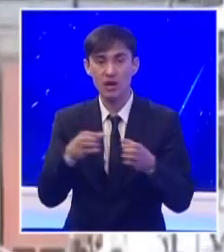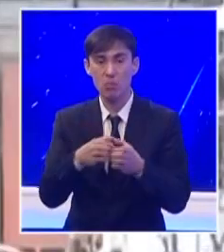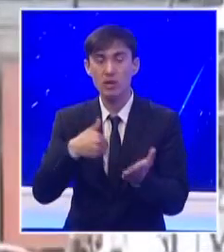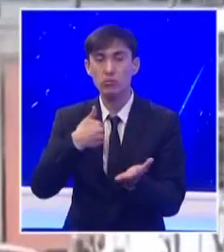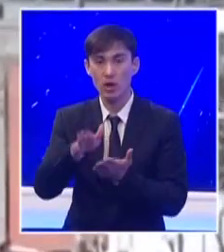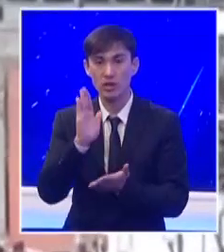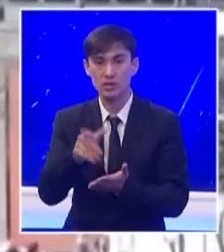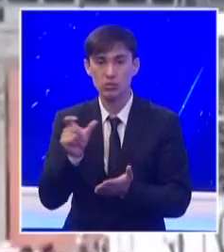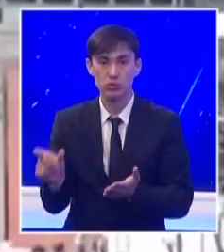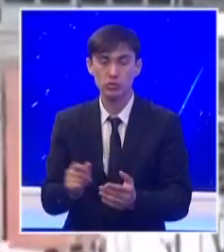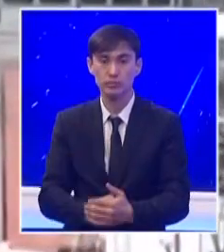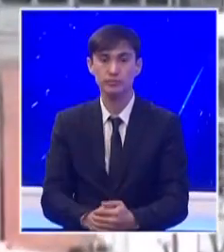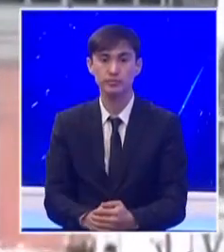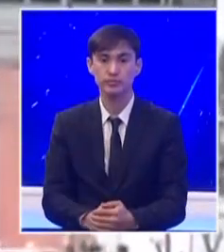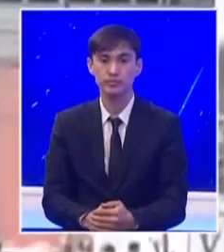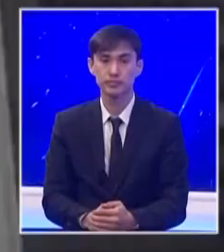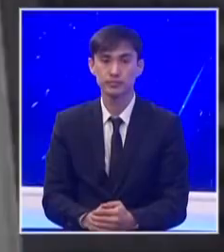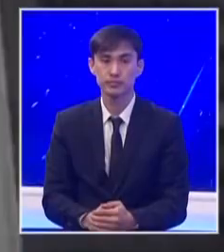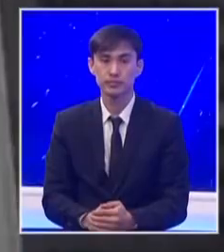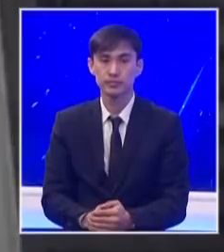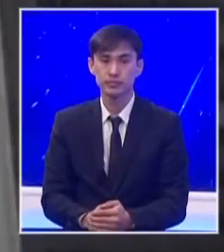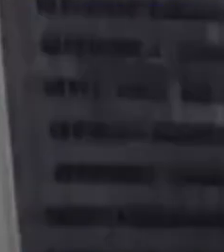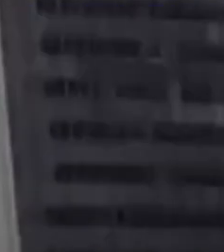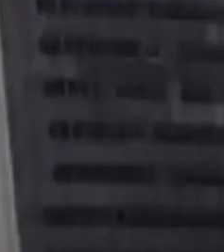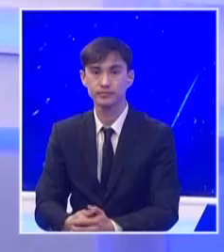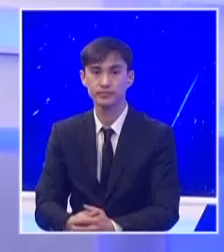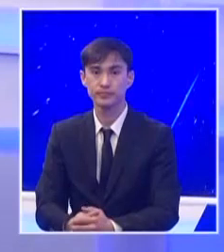вправе отказать пассажиру в посадке в самолет.